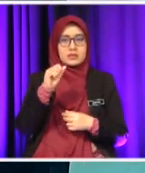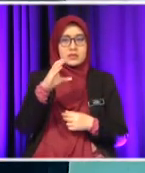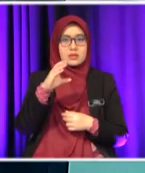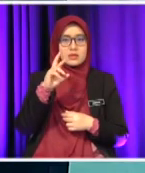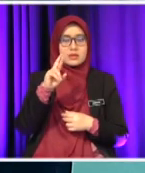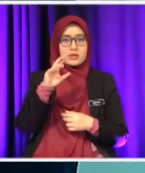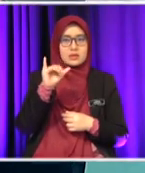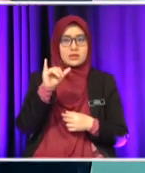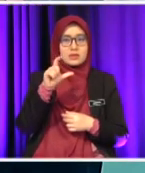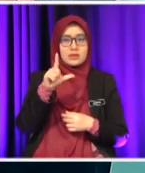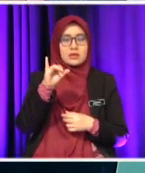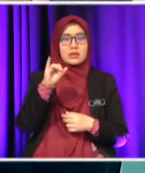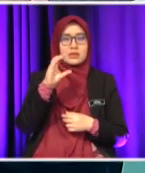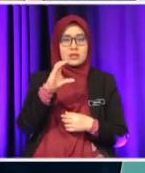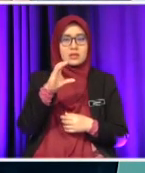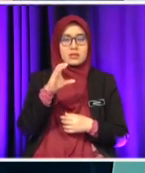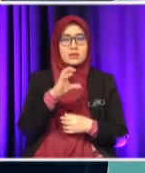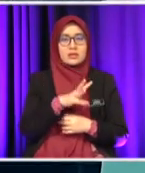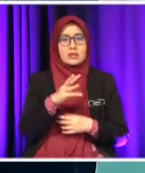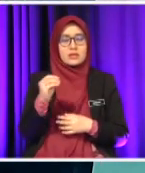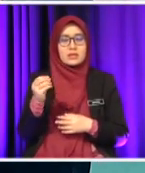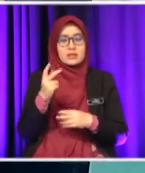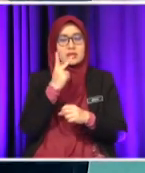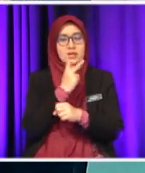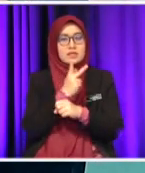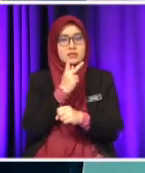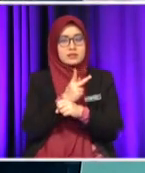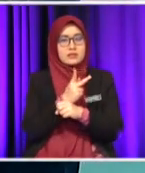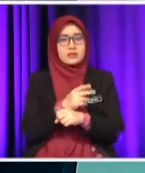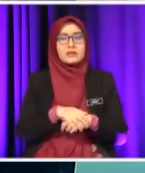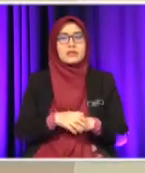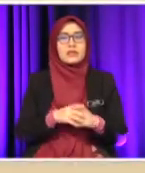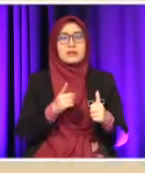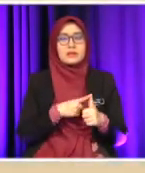plastik Oke yang pertama